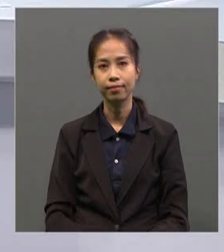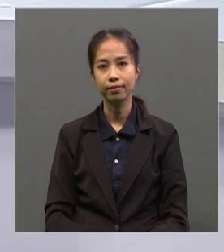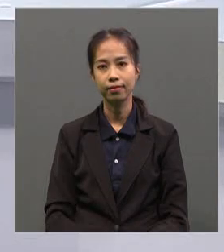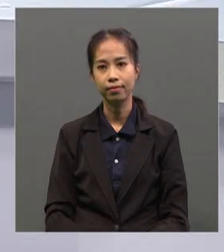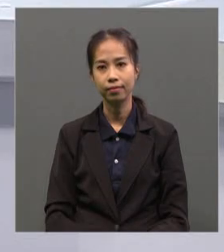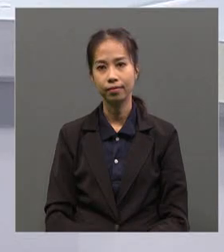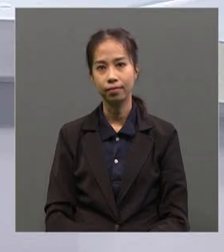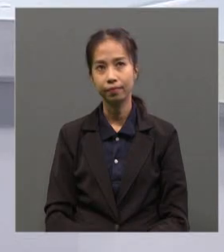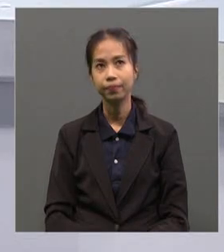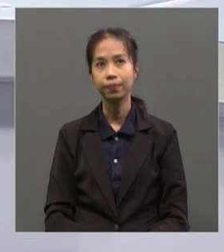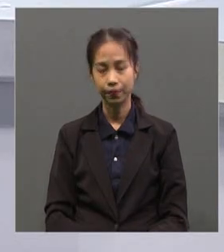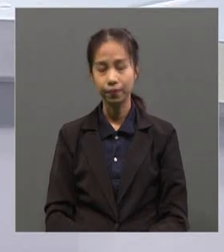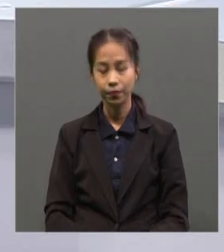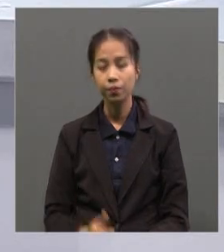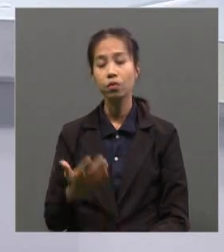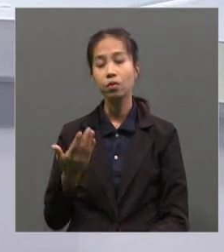มาดูประเด็นร้อนที่เราเกริ่นไว้ตั้งแต่